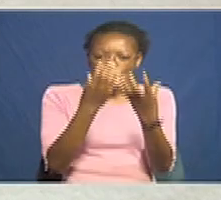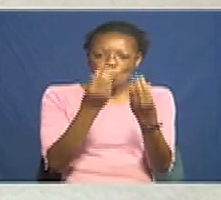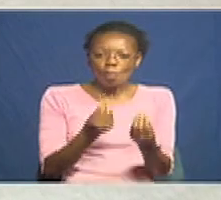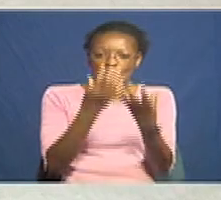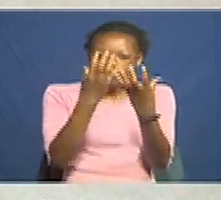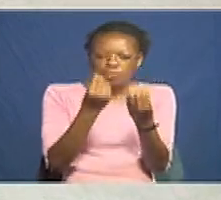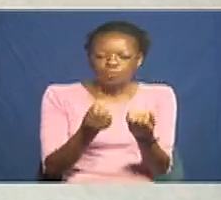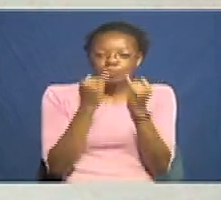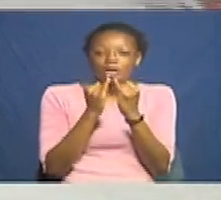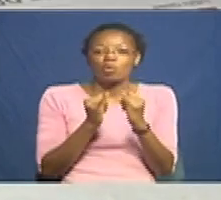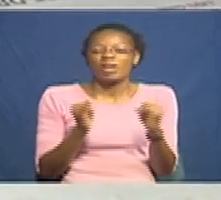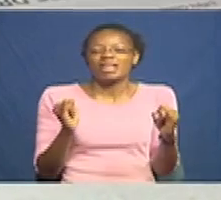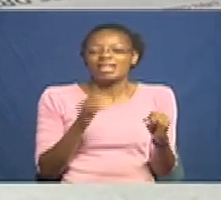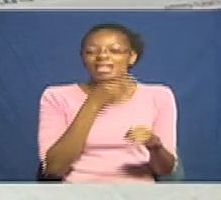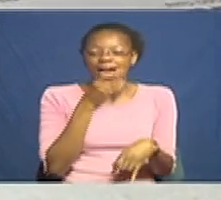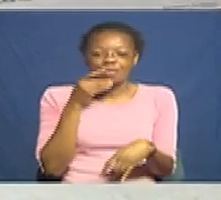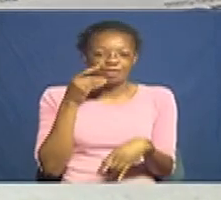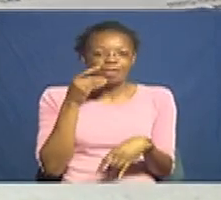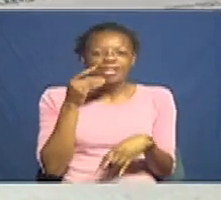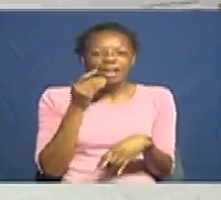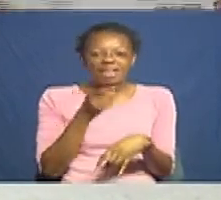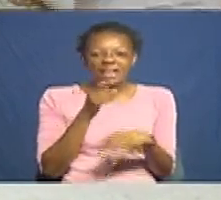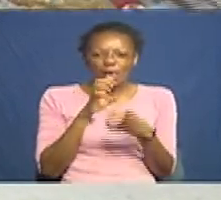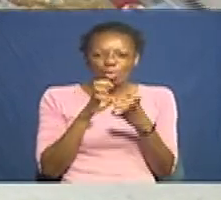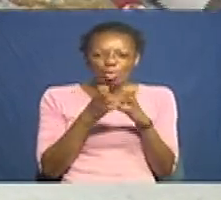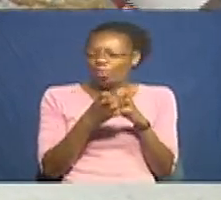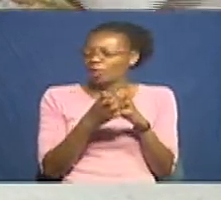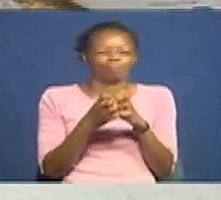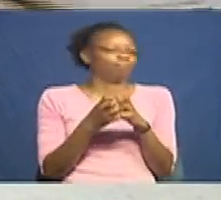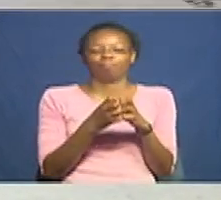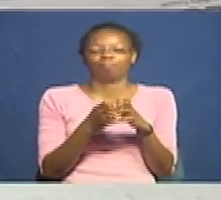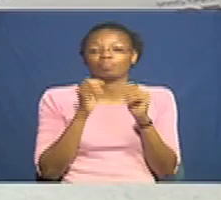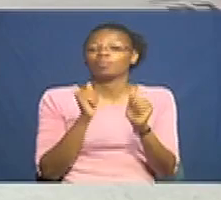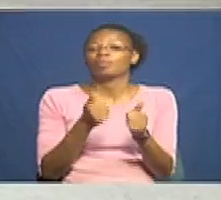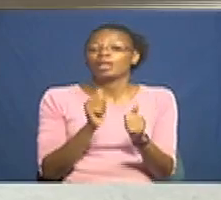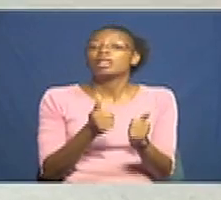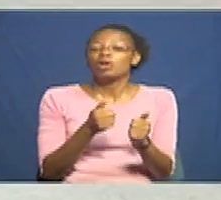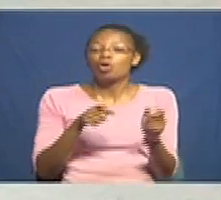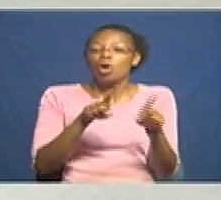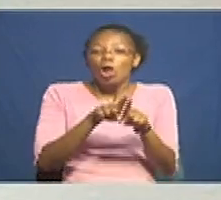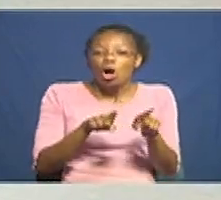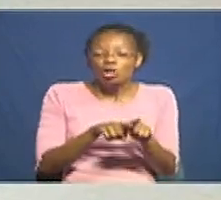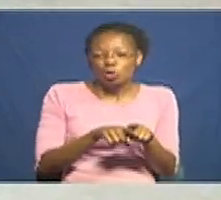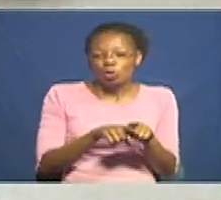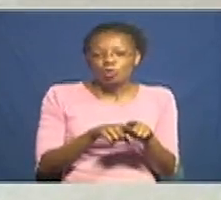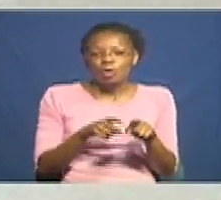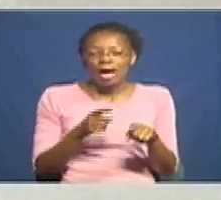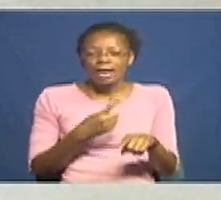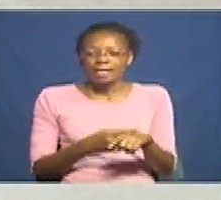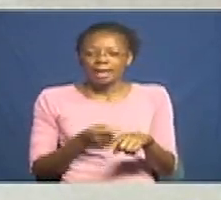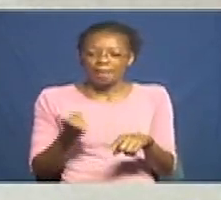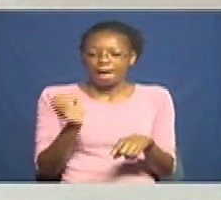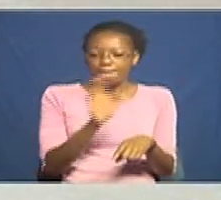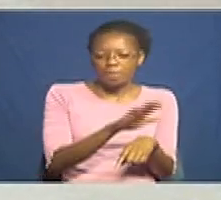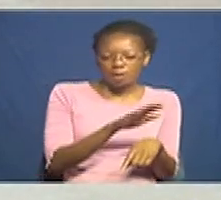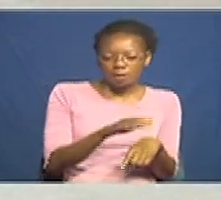ukitoka field na miti yako haijakauka, kitu cha kwanza ni kuhakikisha ya kwamba unarudisha